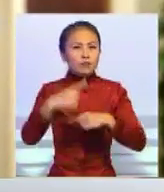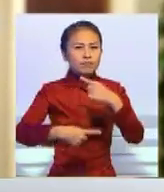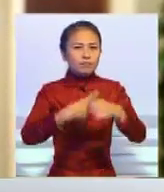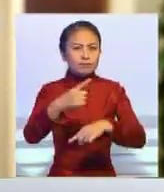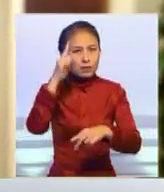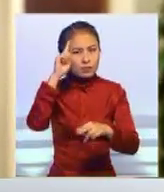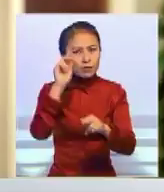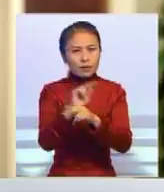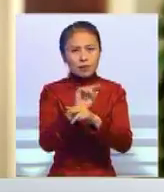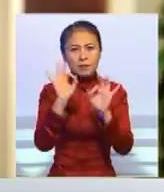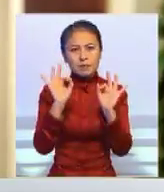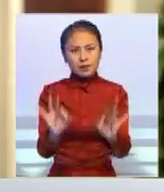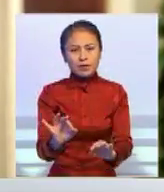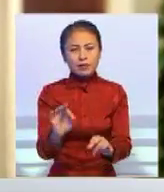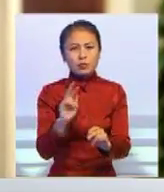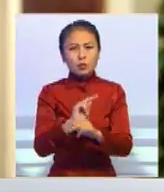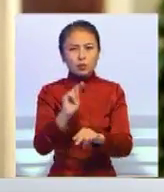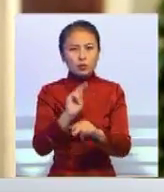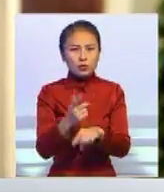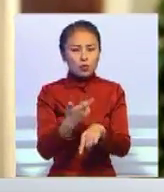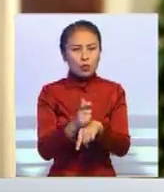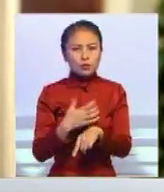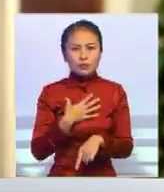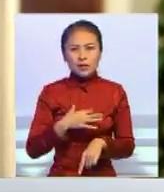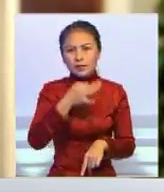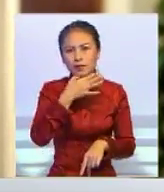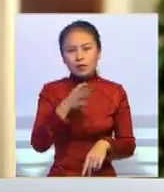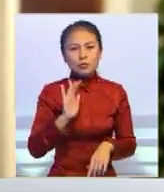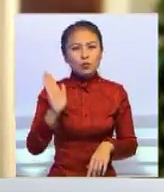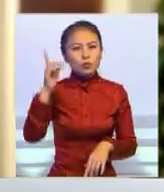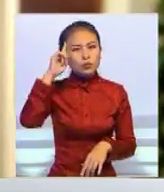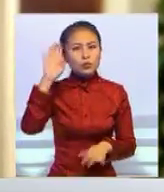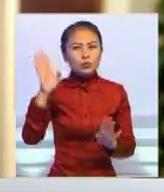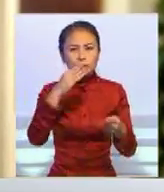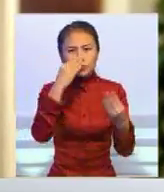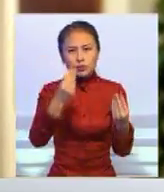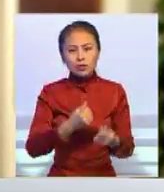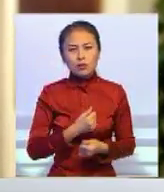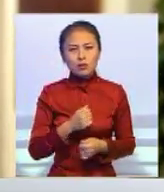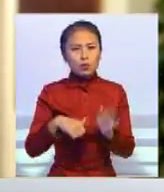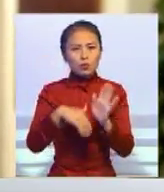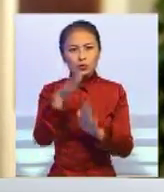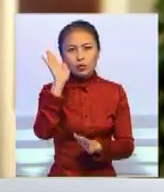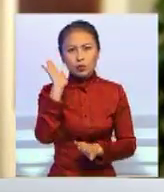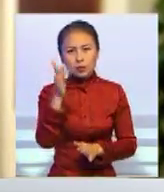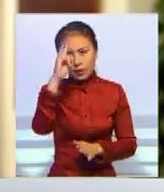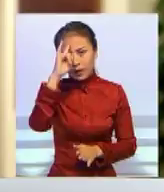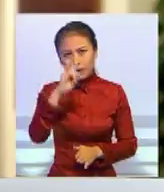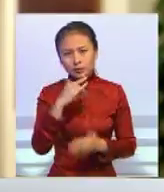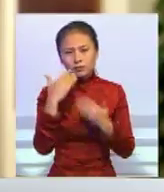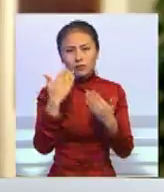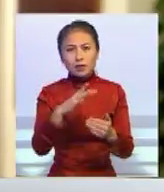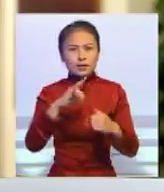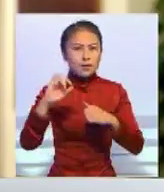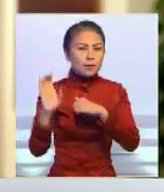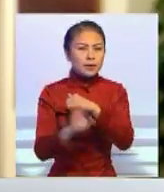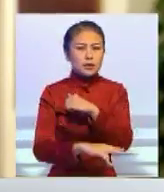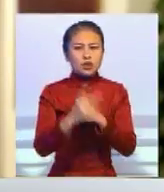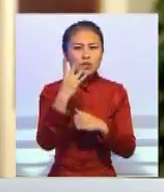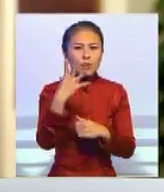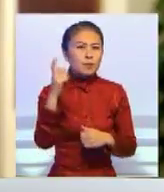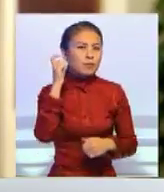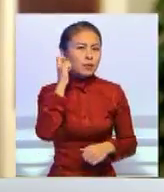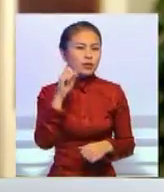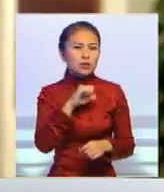санасын модернизациялау қатты әсер қалдырды. Бұл болашақта сәттілікке әкелетіні сөзсіз. Қазақстан үшін бұл соңғы 25 жылда